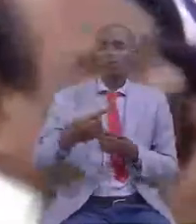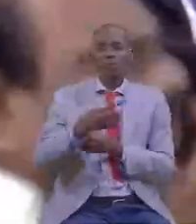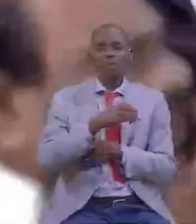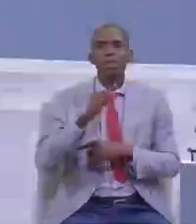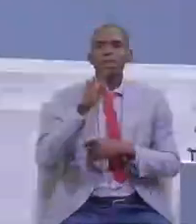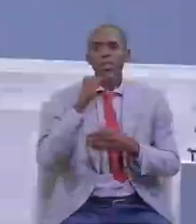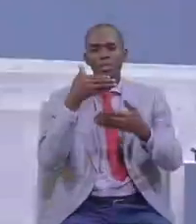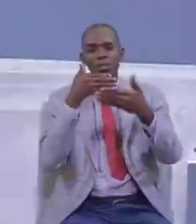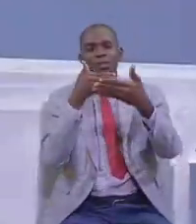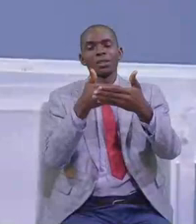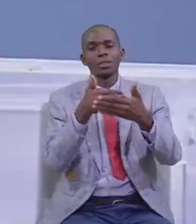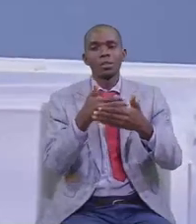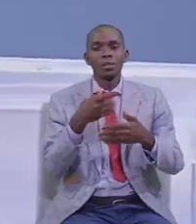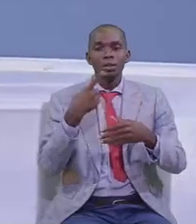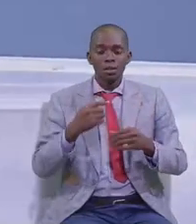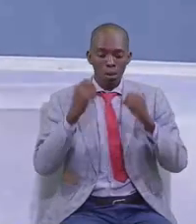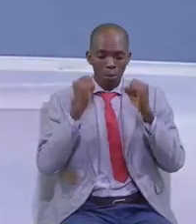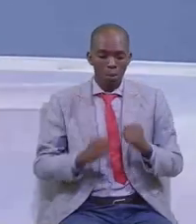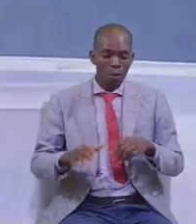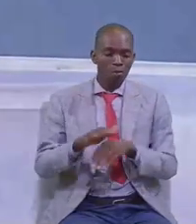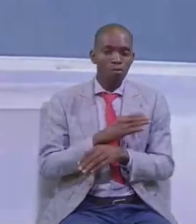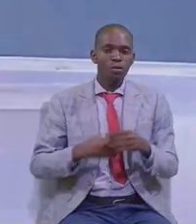Le jour puissant est devant toi.